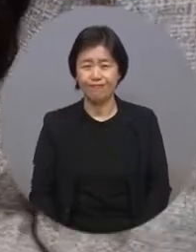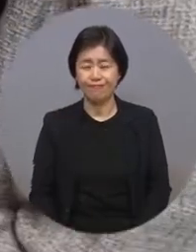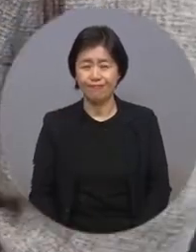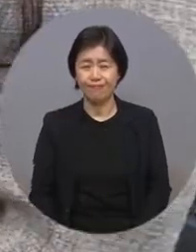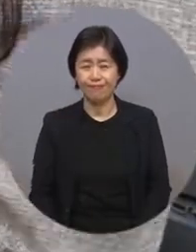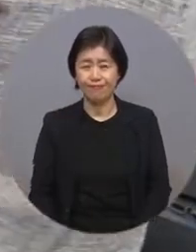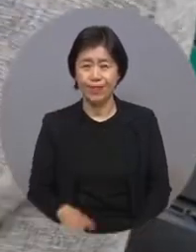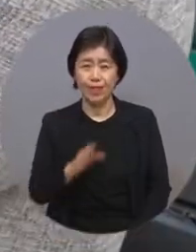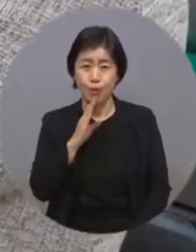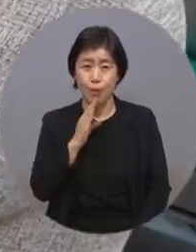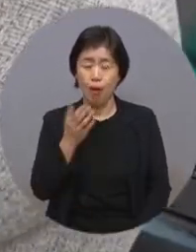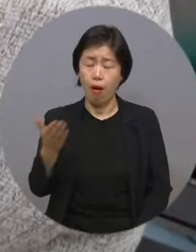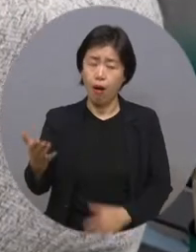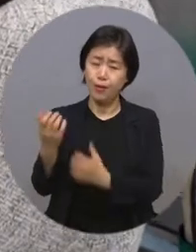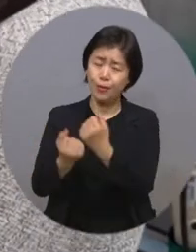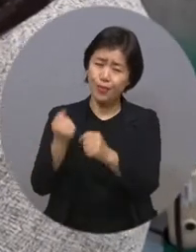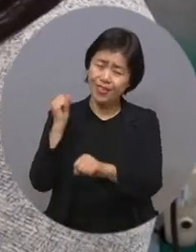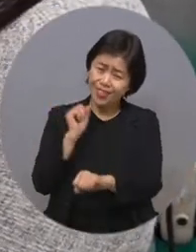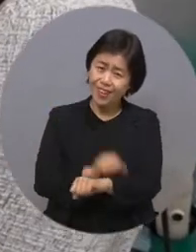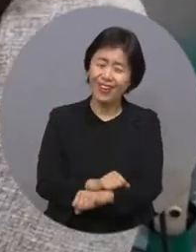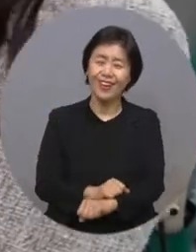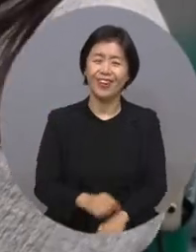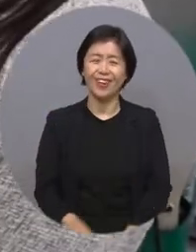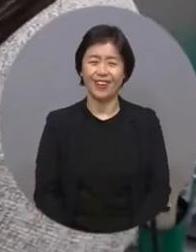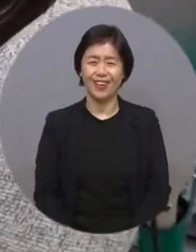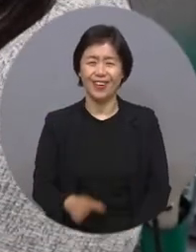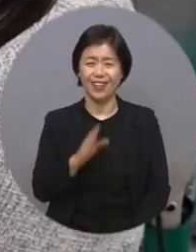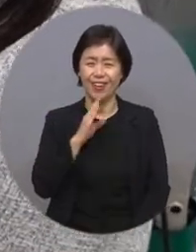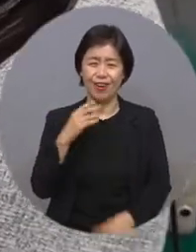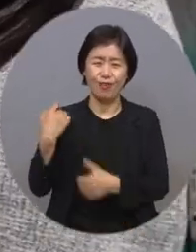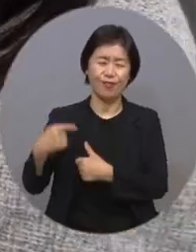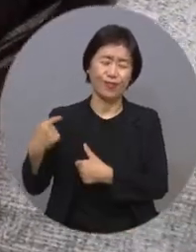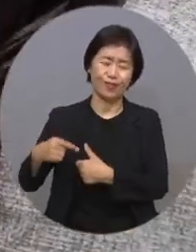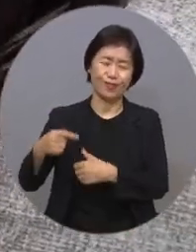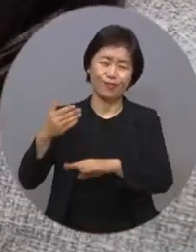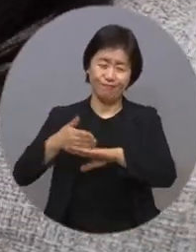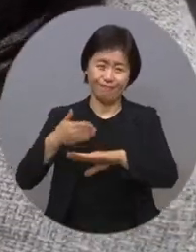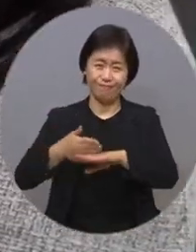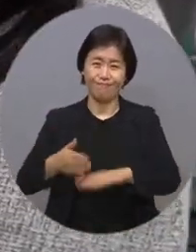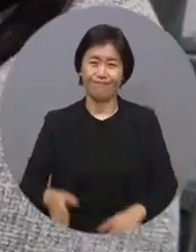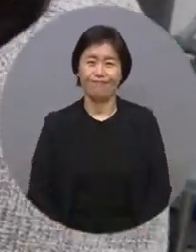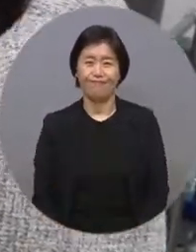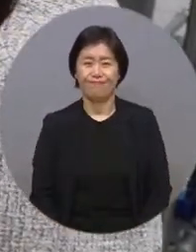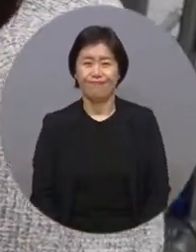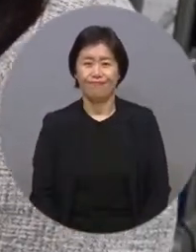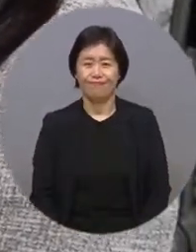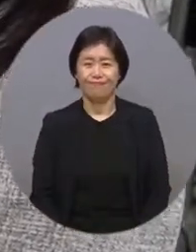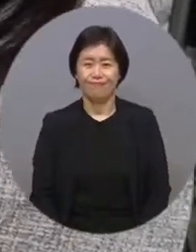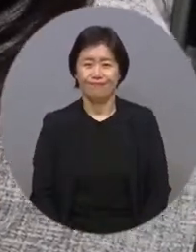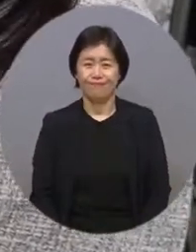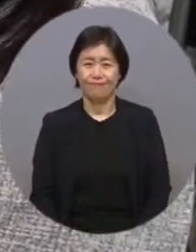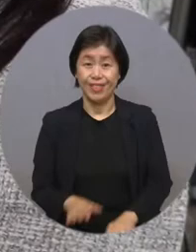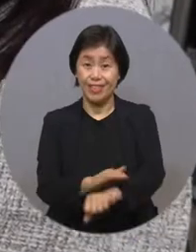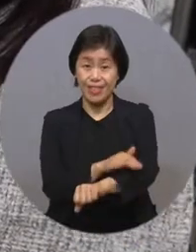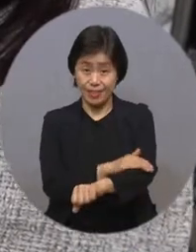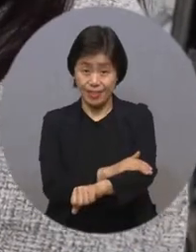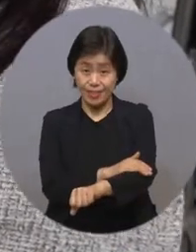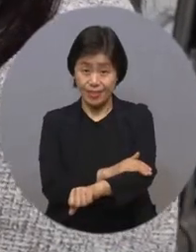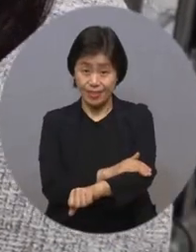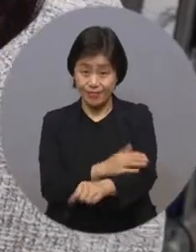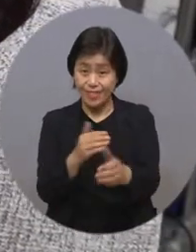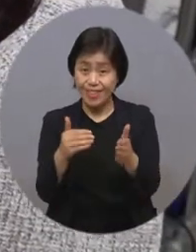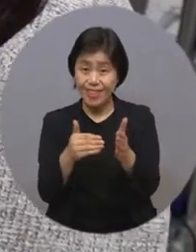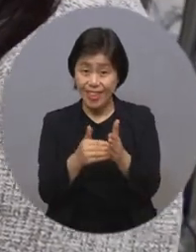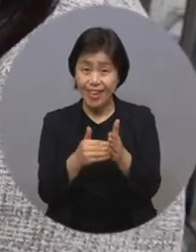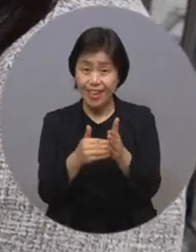네. 오늘 진짜 너무 귀에 쏙쏙 박히는 참새기 교육 알려주셔서 너무 감사드려요. 실험 네, 실습해 보셨는데